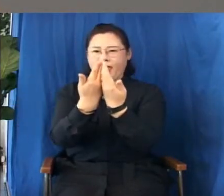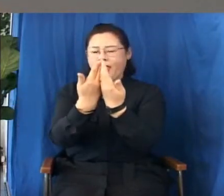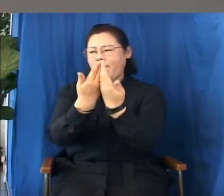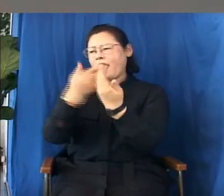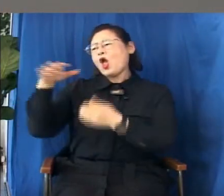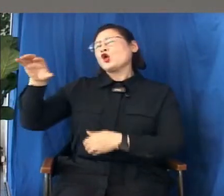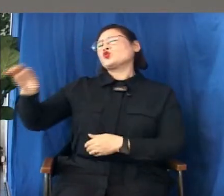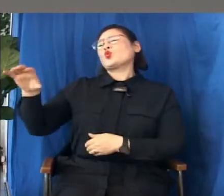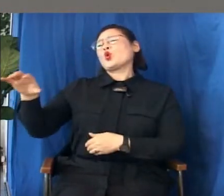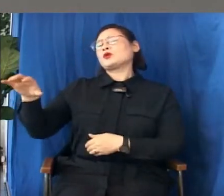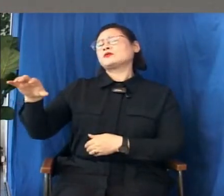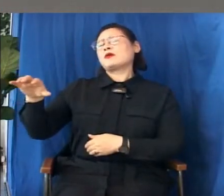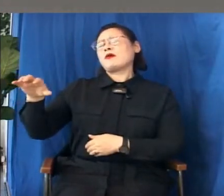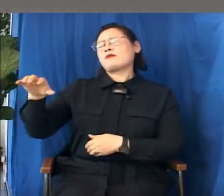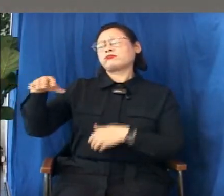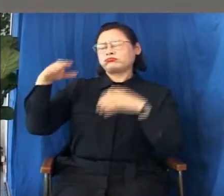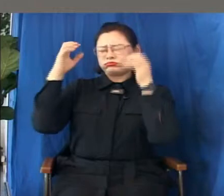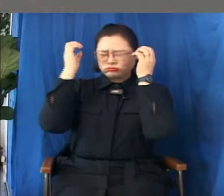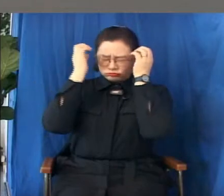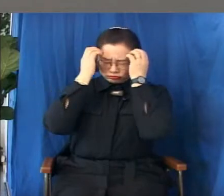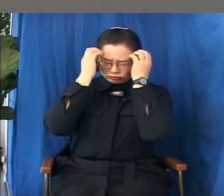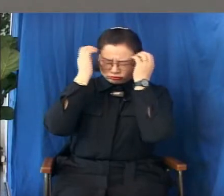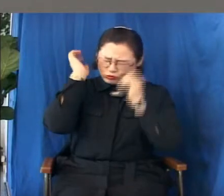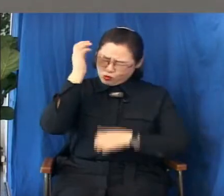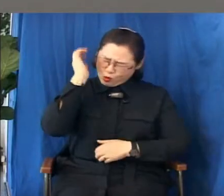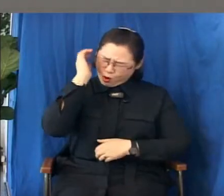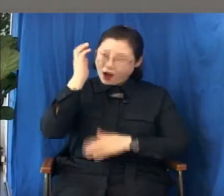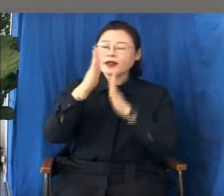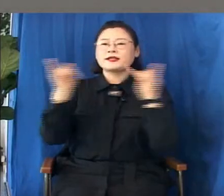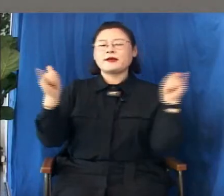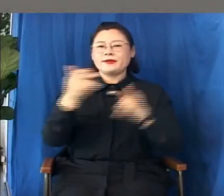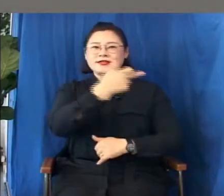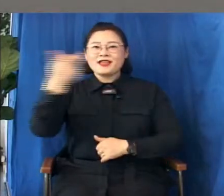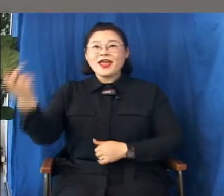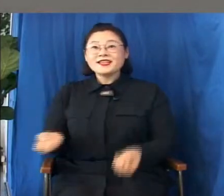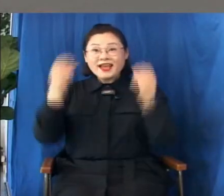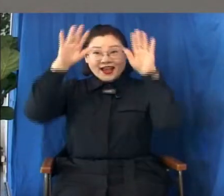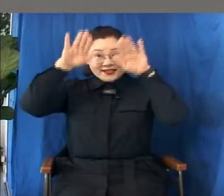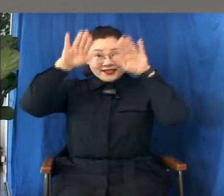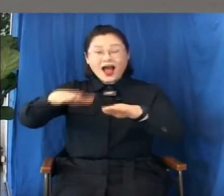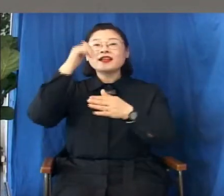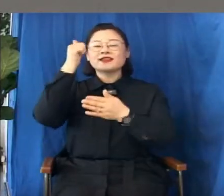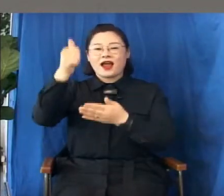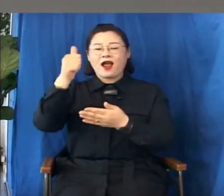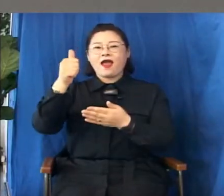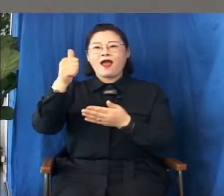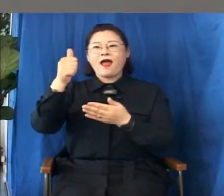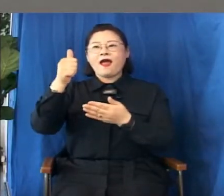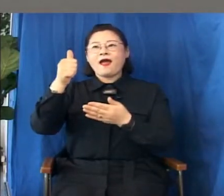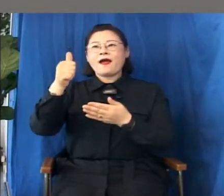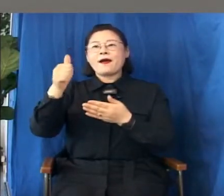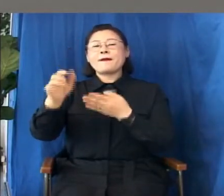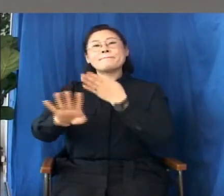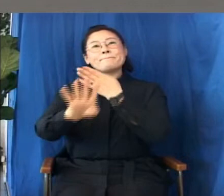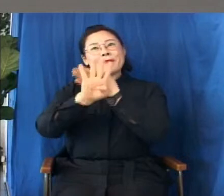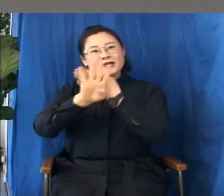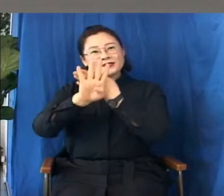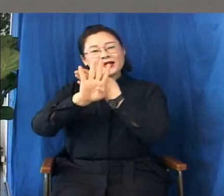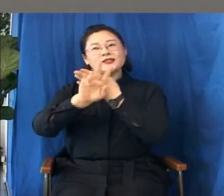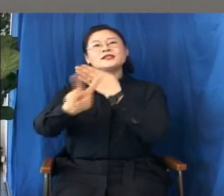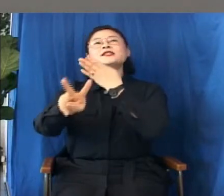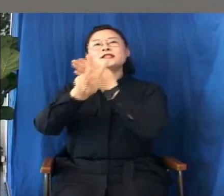반대쪽에서 심란했던 사람들은 누구냐? 대제사장들, 바리새인들,